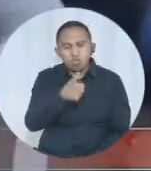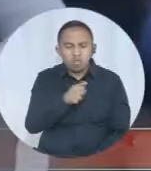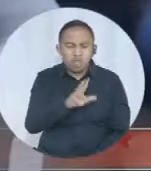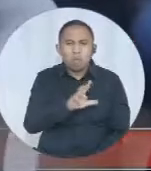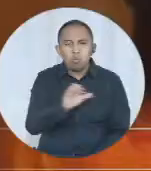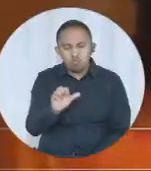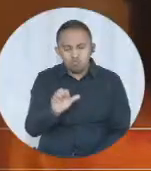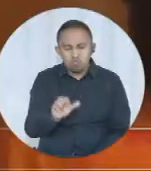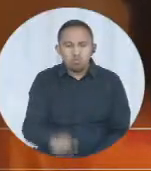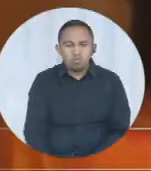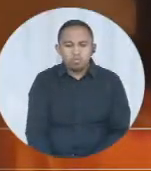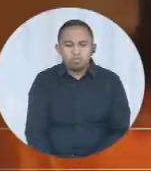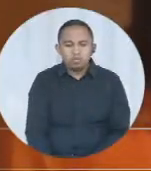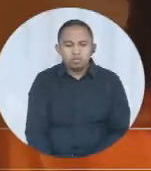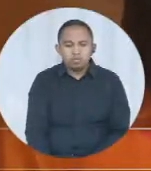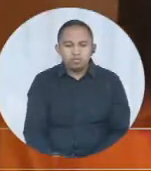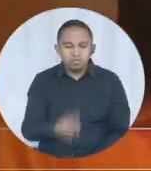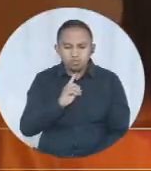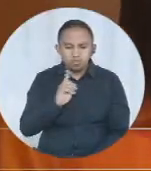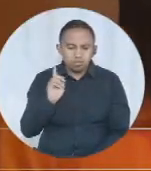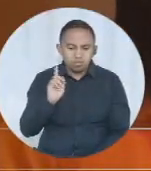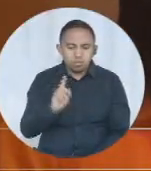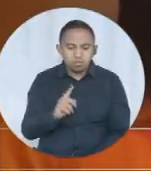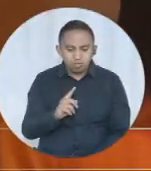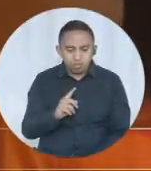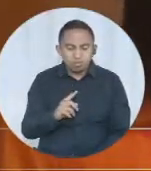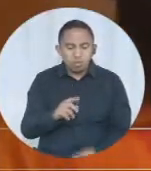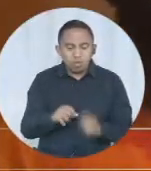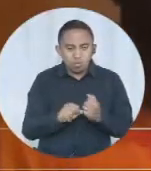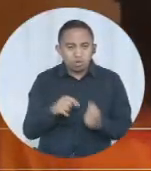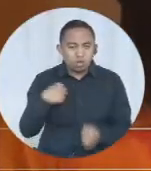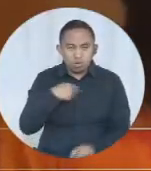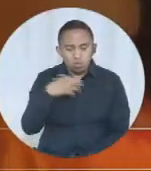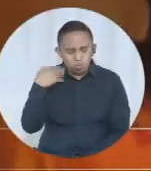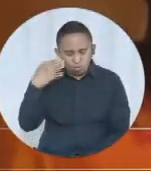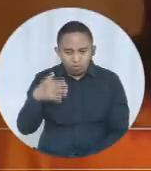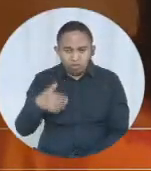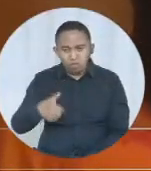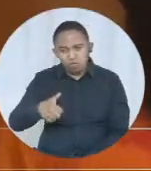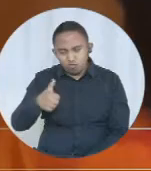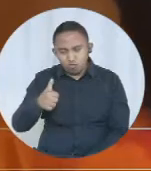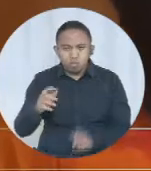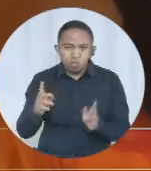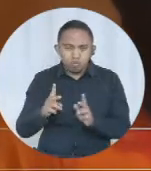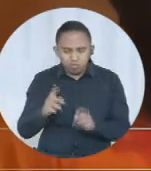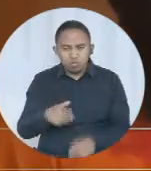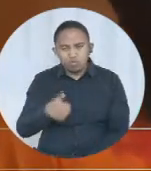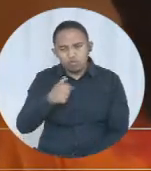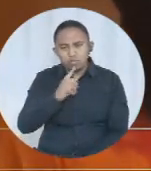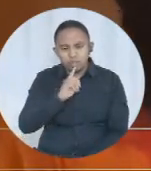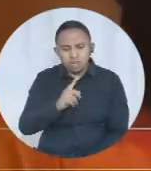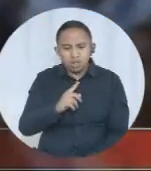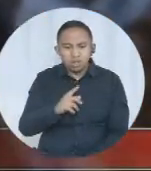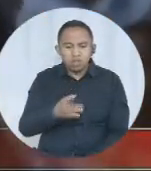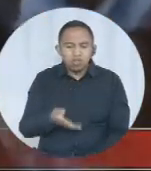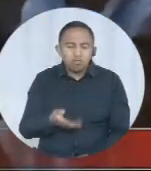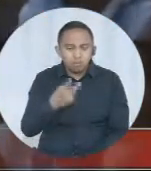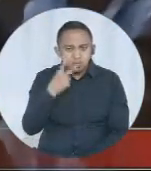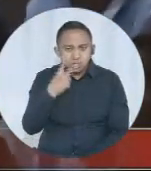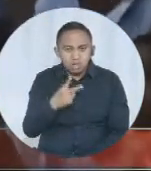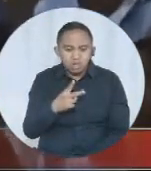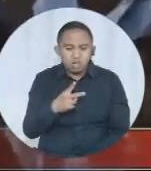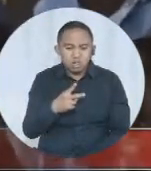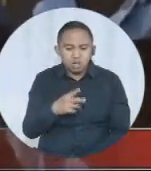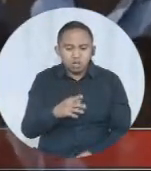Rehefa miona amin'ny filoham-pirenena izahay hoy ny mpitantsoratra ny antoko dia manafatra ny filoham-pirenena mba hijery ireo fotodrafitrasa apetraky